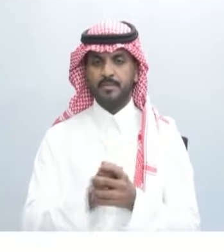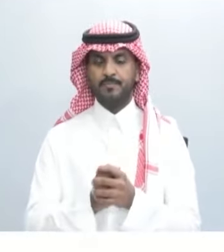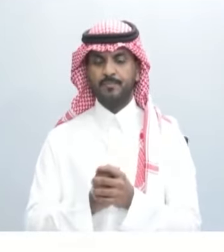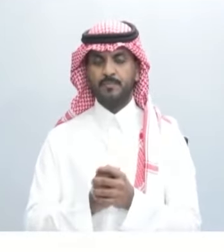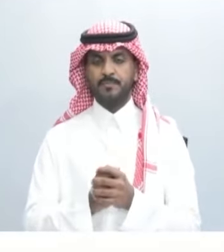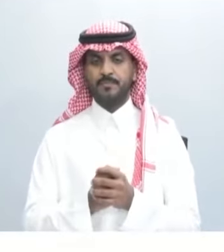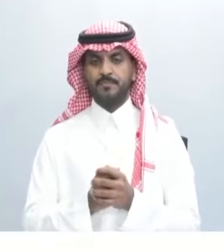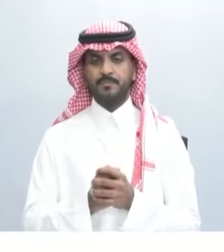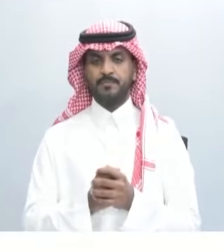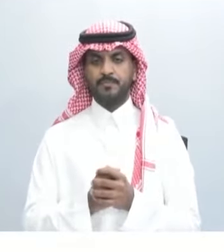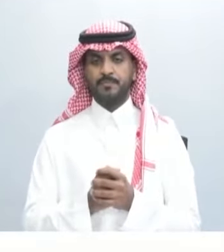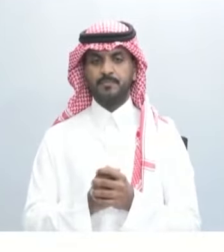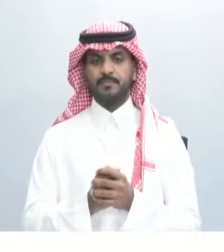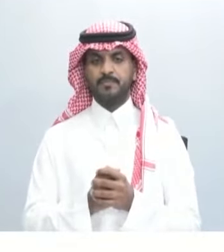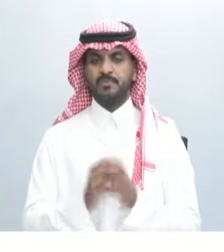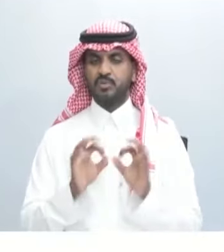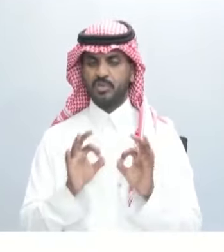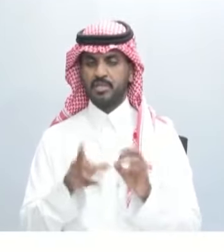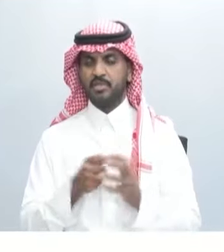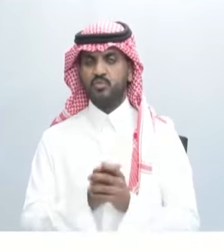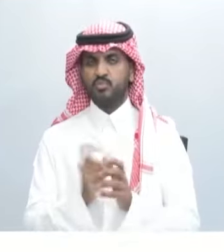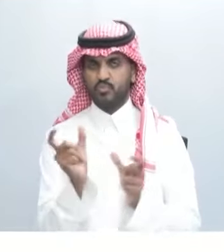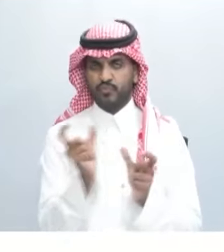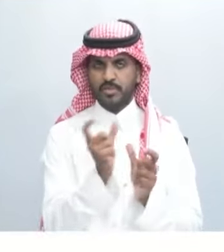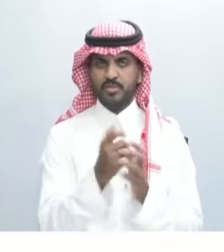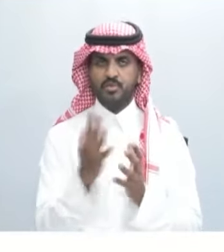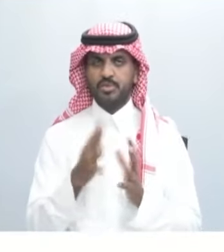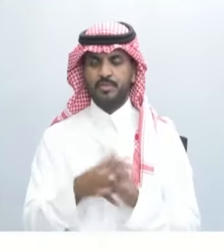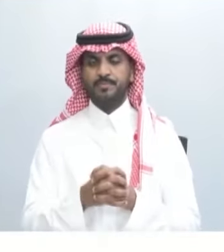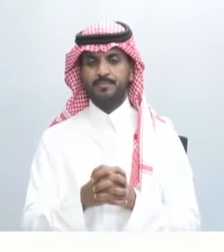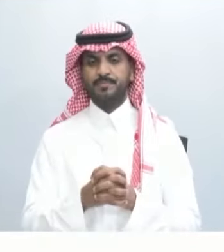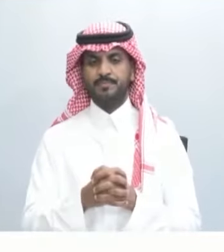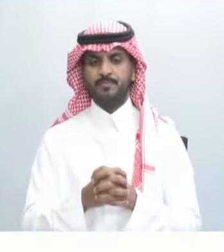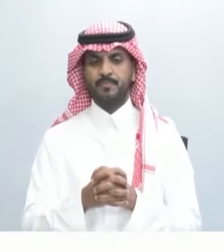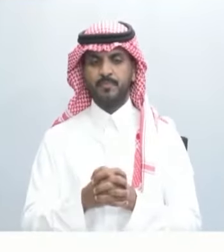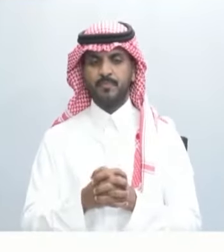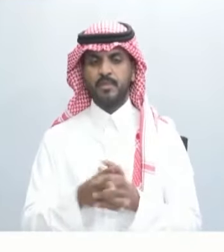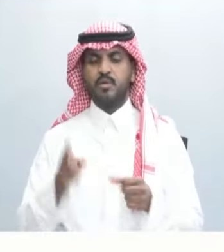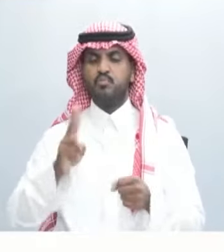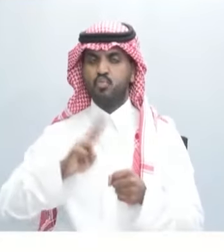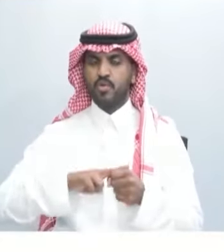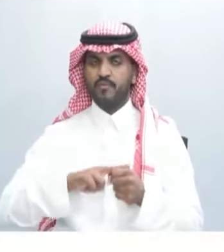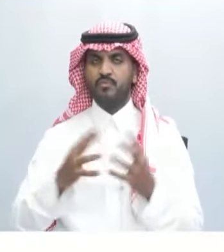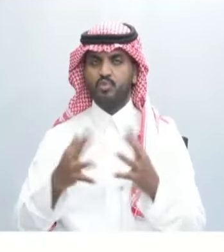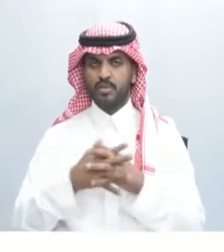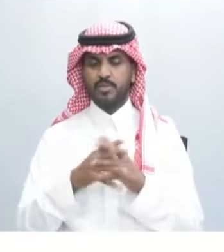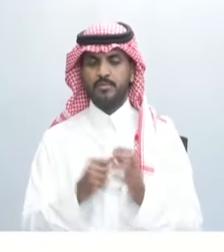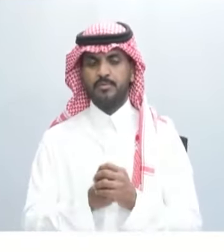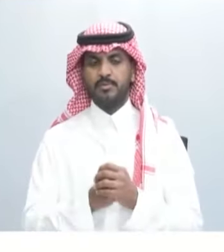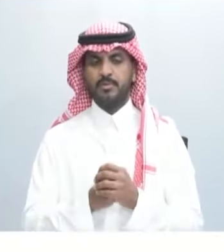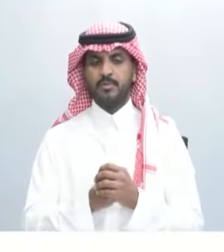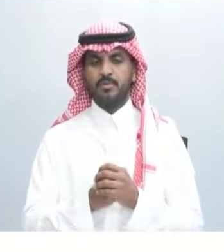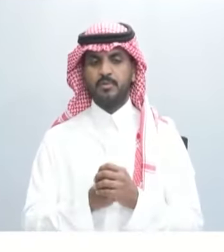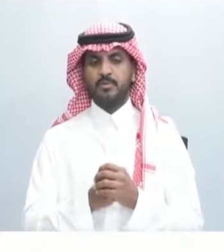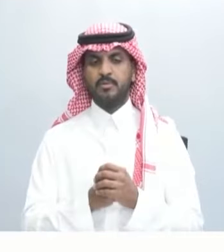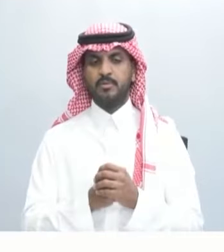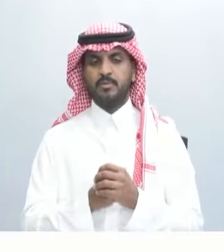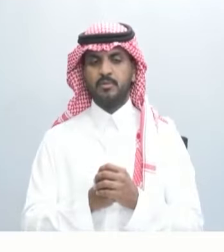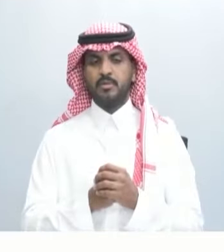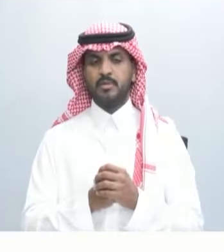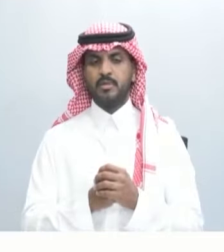ابنائي بناتي في هذا الدرس مجموعه من المفردات الجديده مثل المضاعف المشترك وكذلك